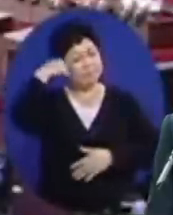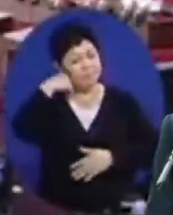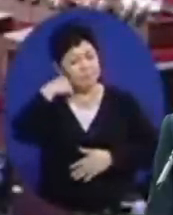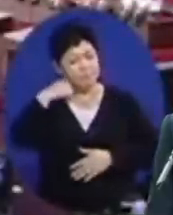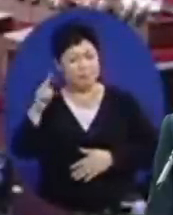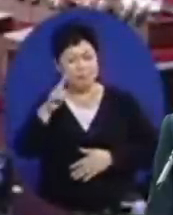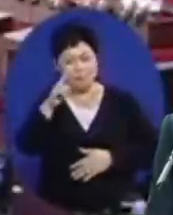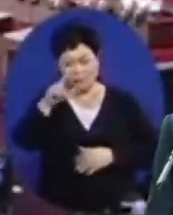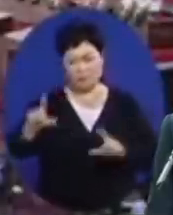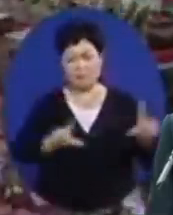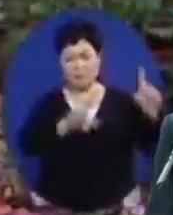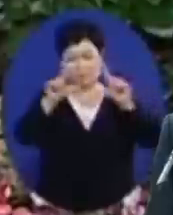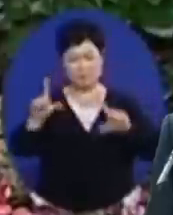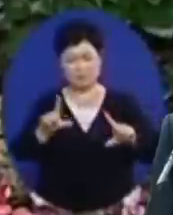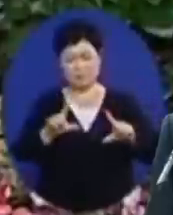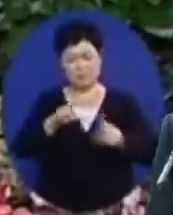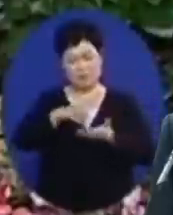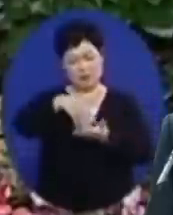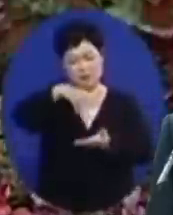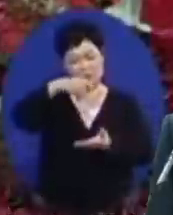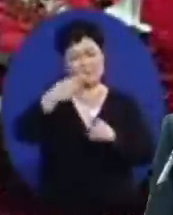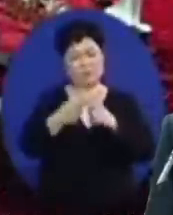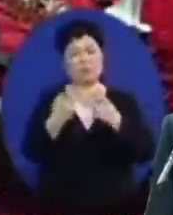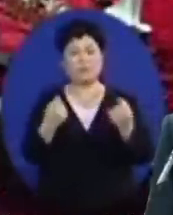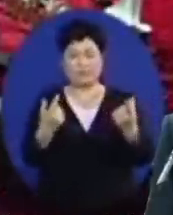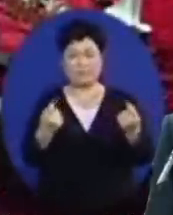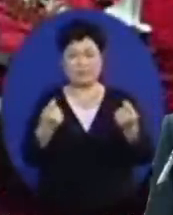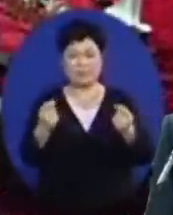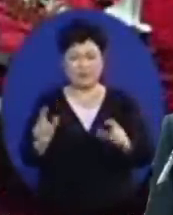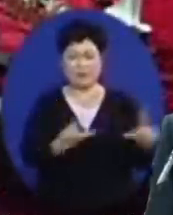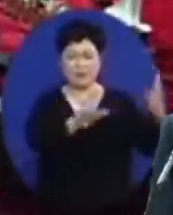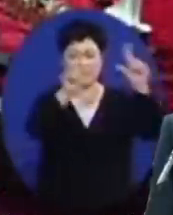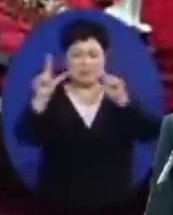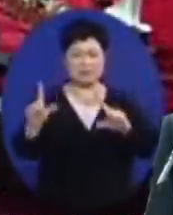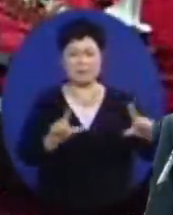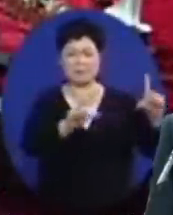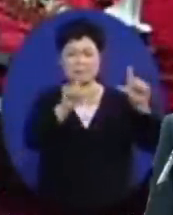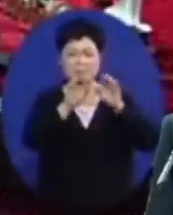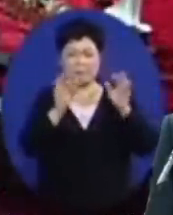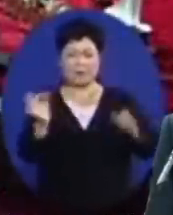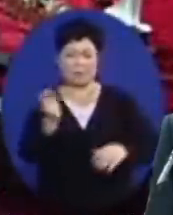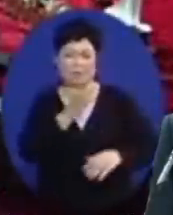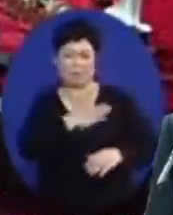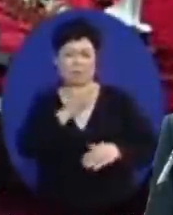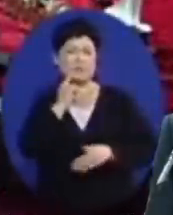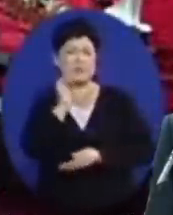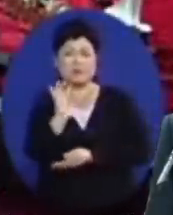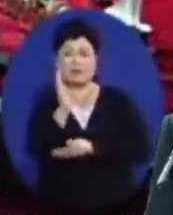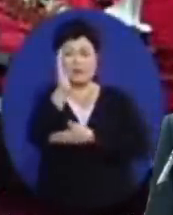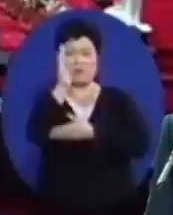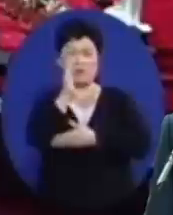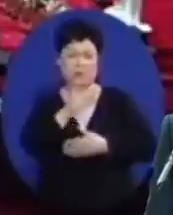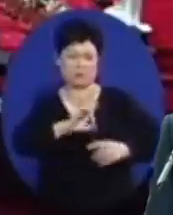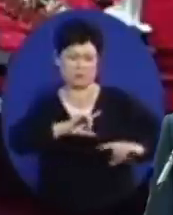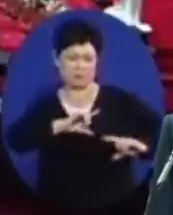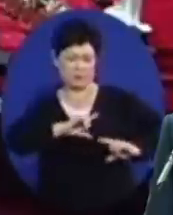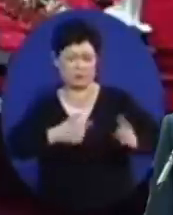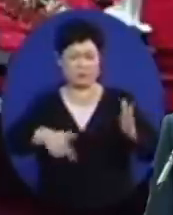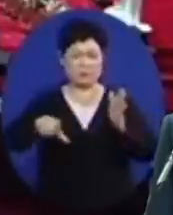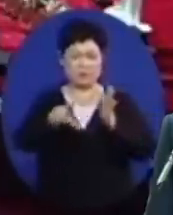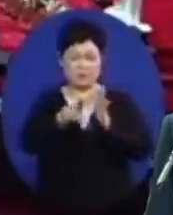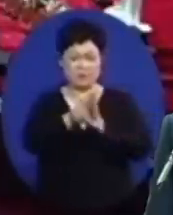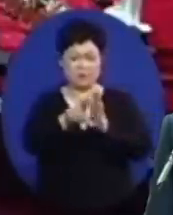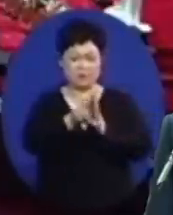인생은 마치 거품과 같은 것이다. 인생에 살면서 부귀영화, 공명, 지위명예, 권세가 있는